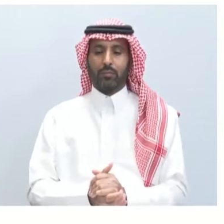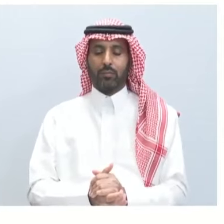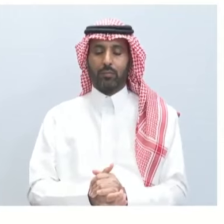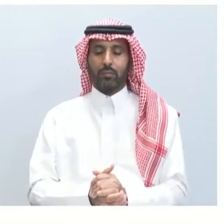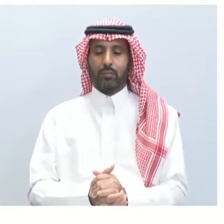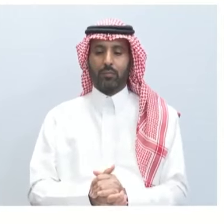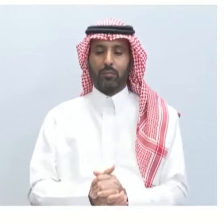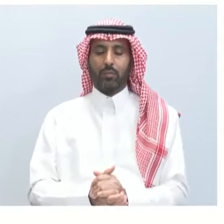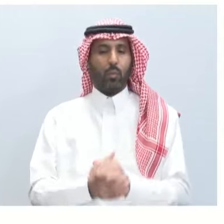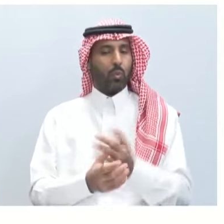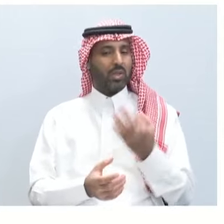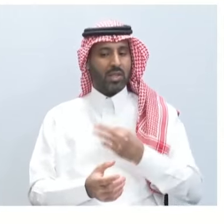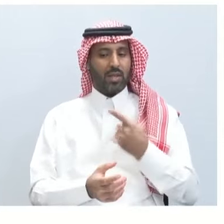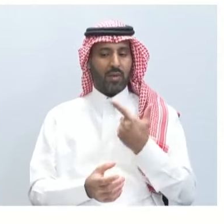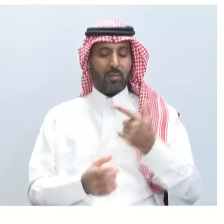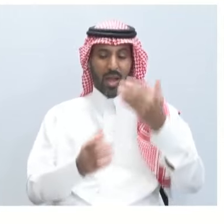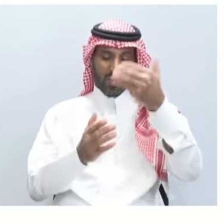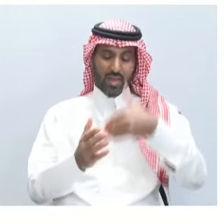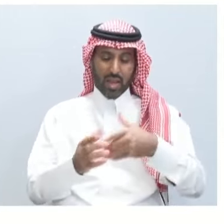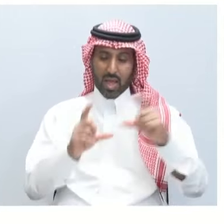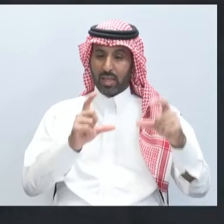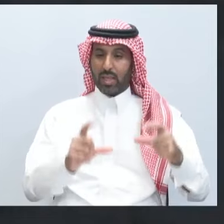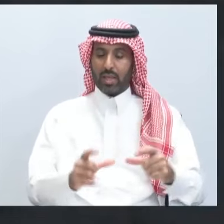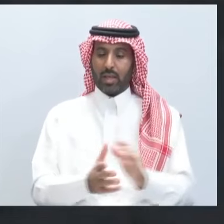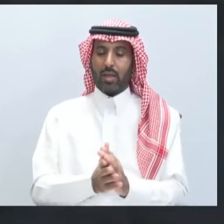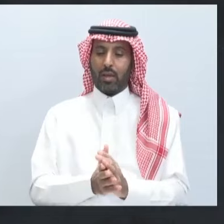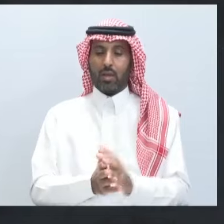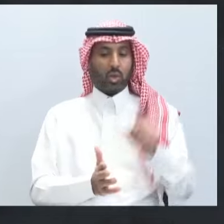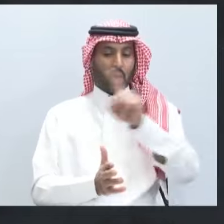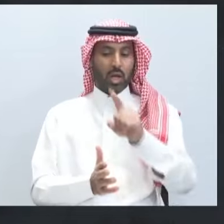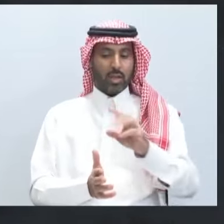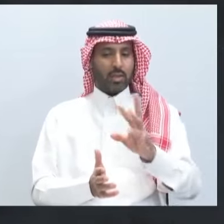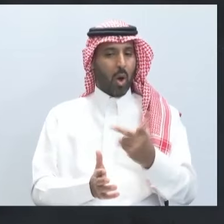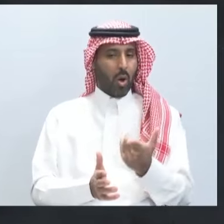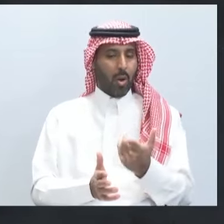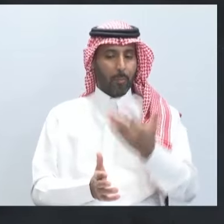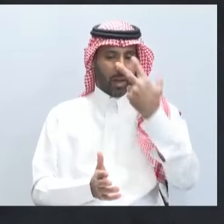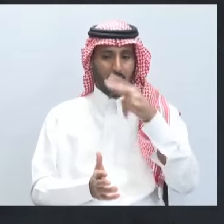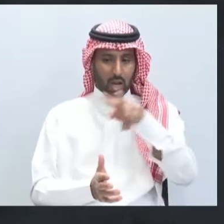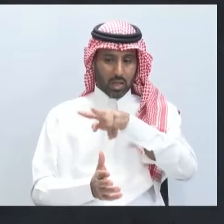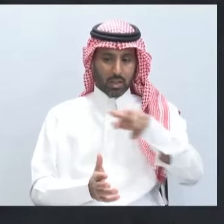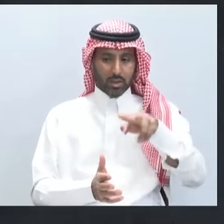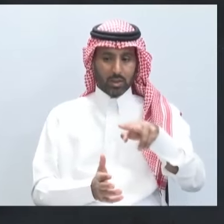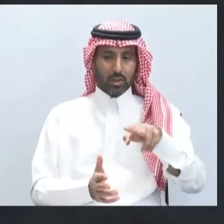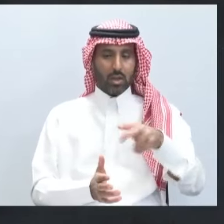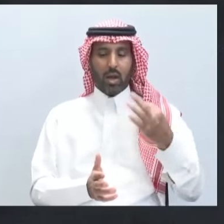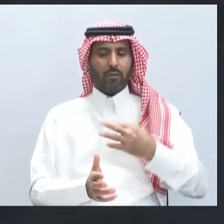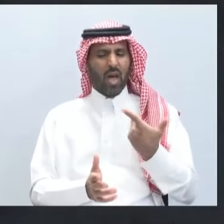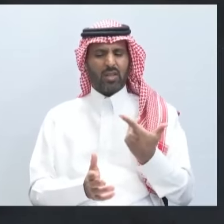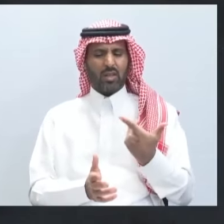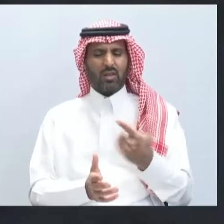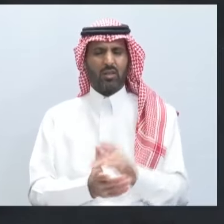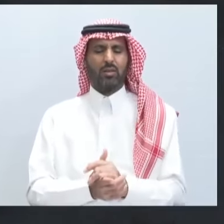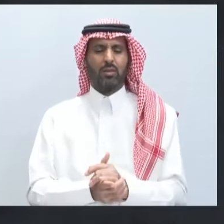على ماذا نستفيد من هذه الايات فلو سال سالنا سؤال من خلال هذه الايات التي امامكم